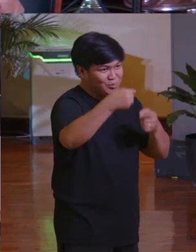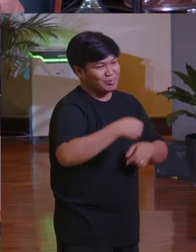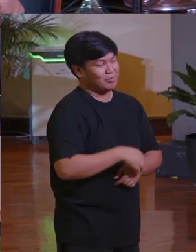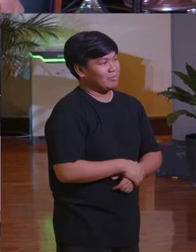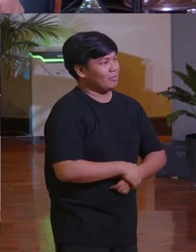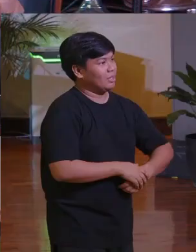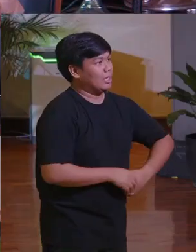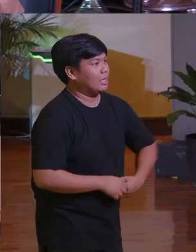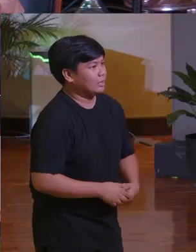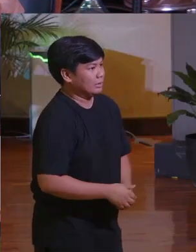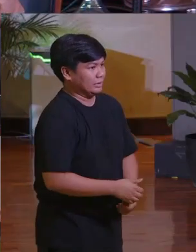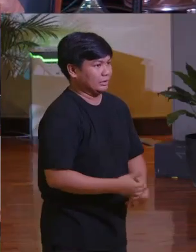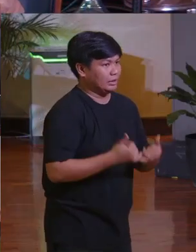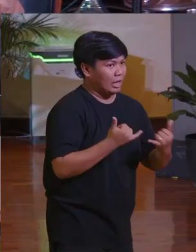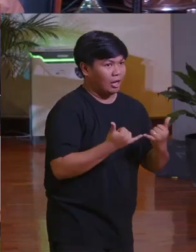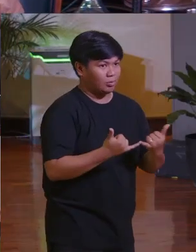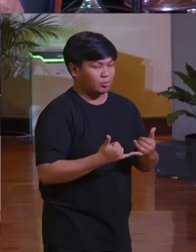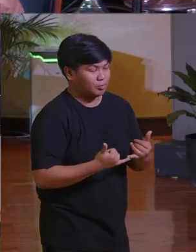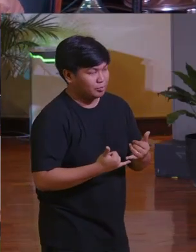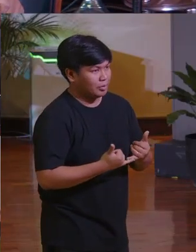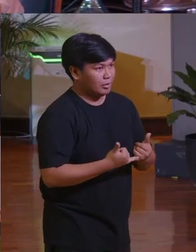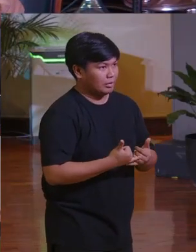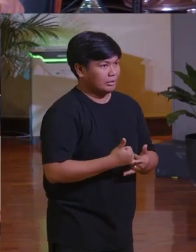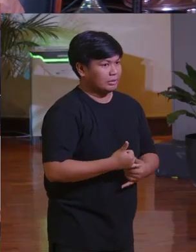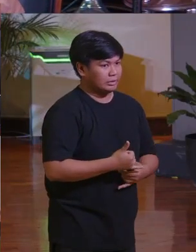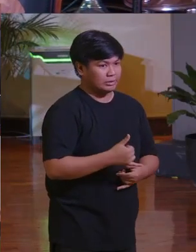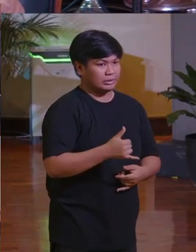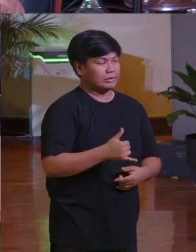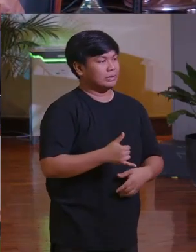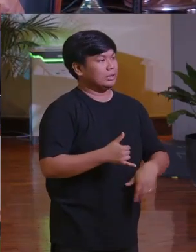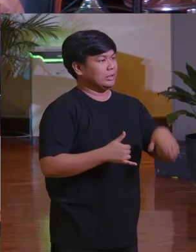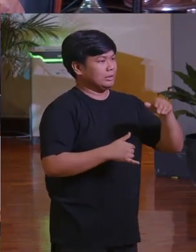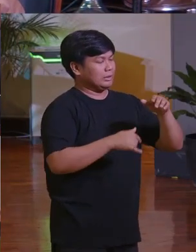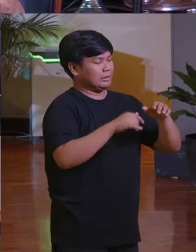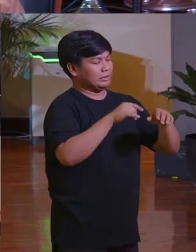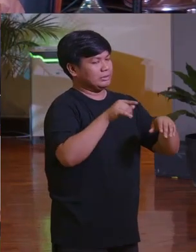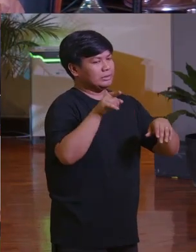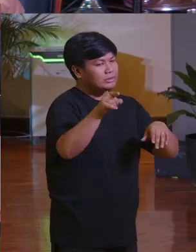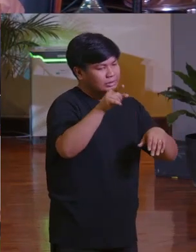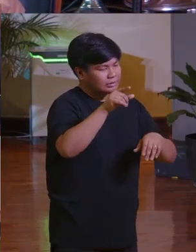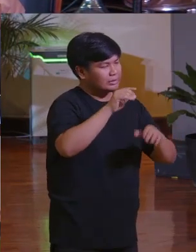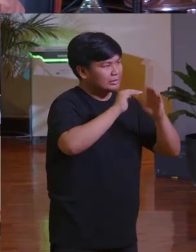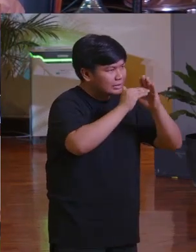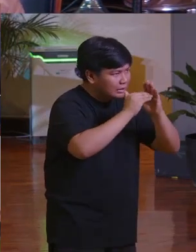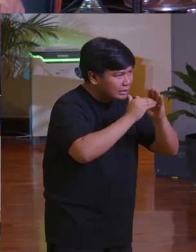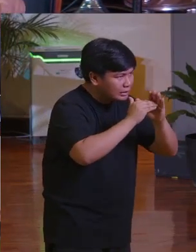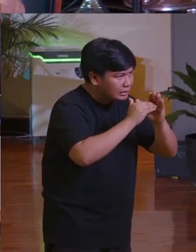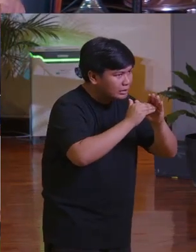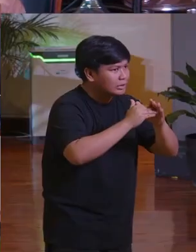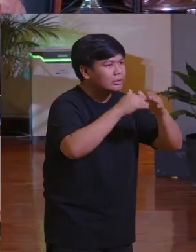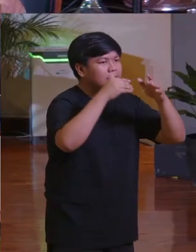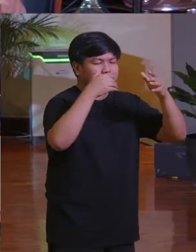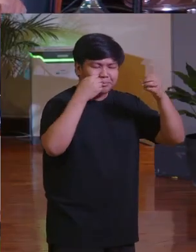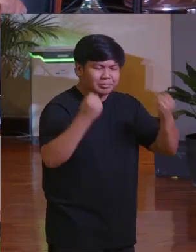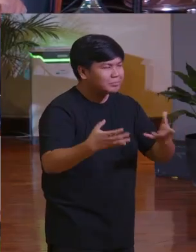doon, behold, you have heard what the kings of Assyria have done to all the lands, devoting them to